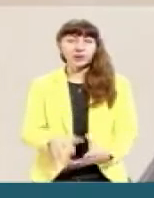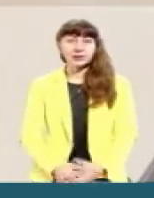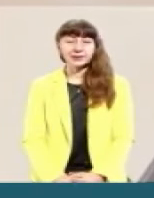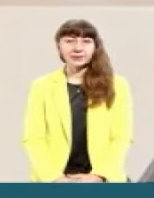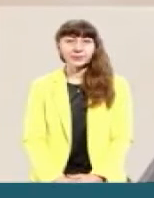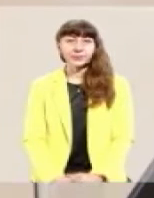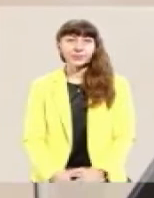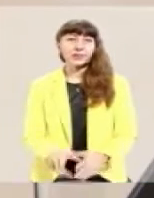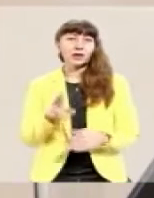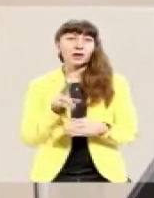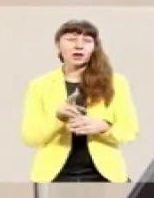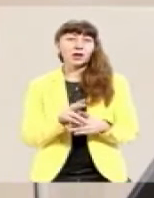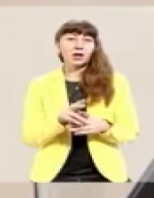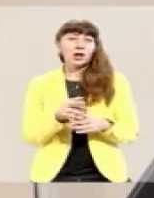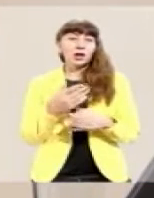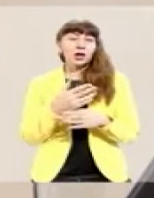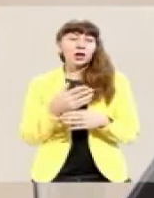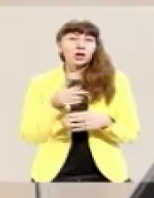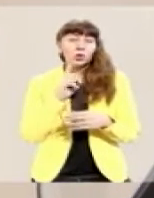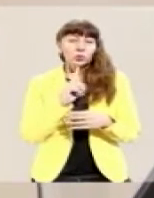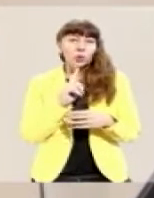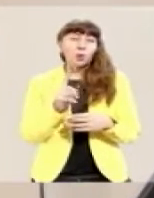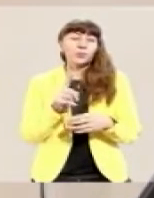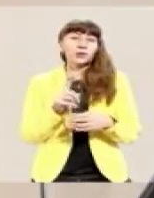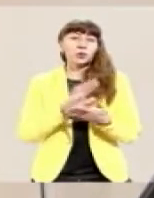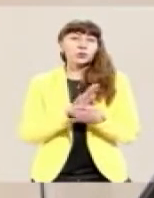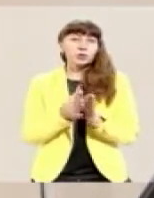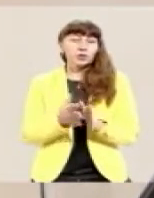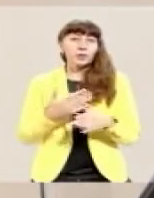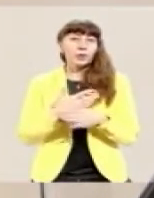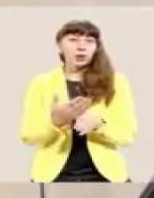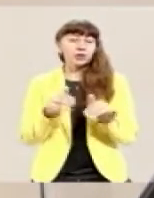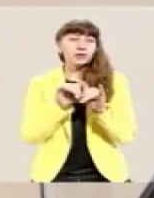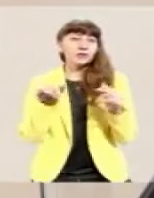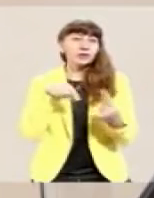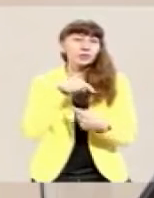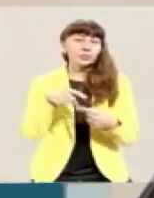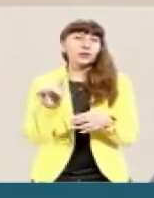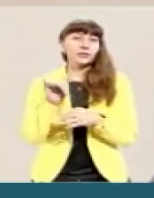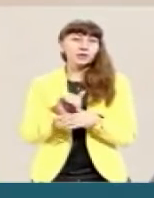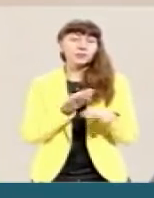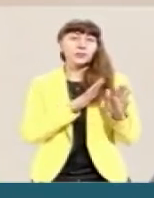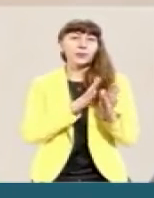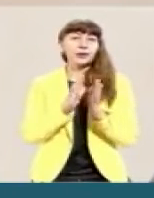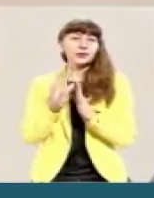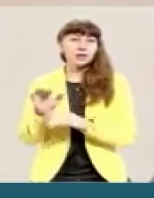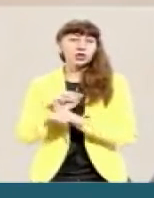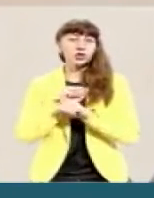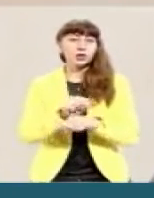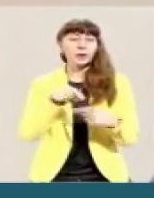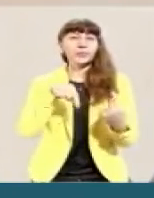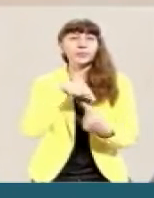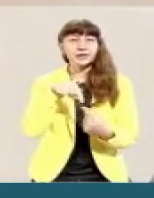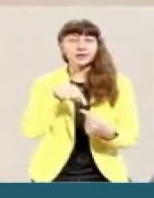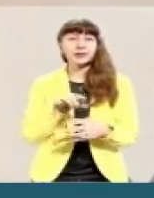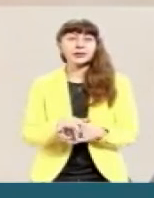Сындарлы шаралар бизнестің адалдығына ықпал етеді. Екіншіден бизнес субъектілеріне заңсыз іс-әрекеттерден қорғайтын тетіктерді енгізу маңызды